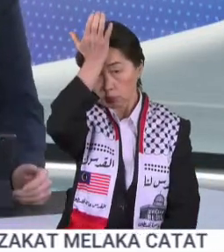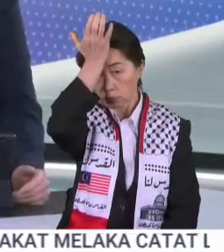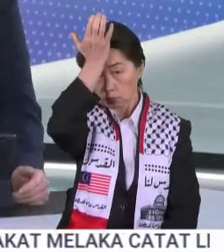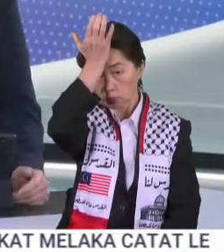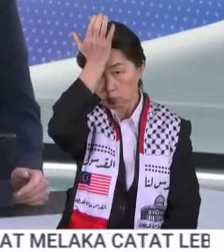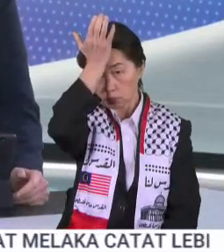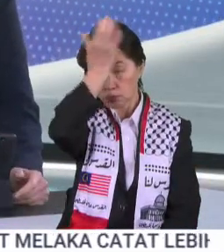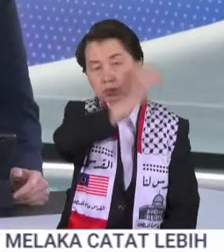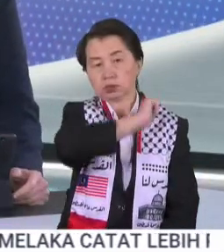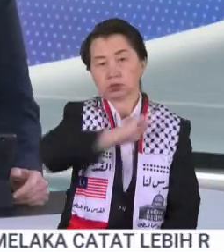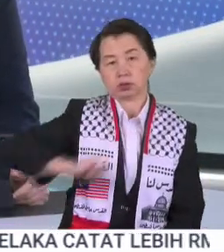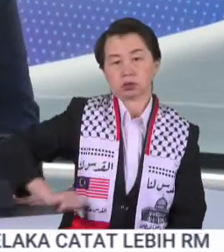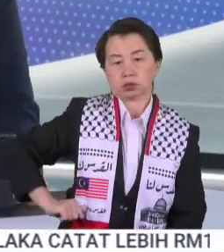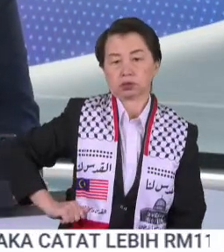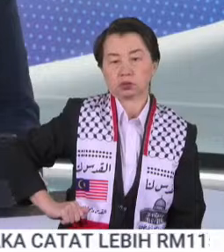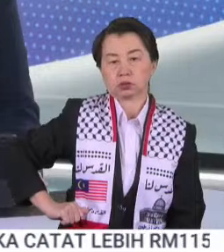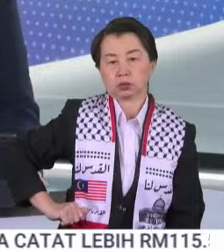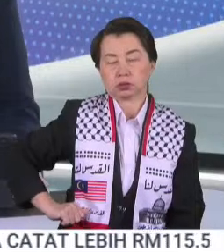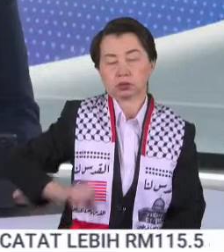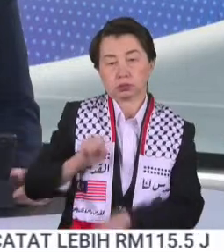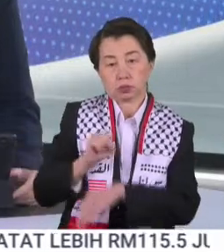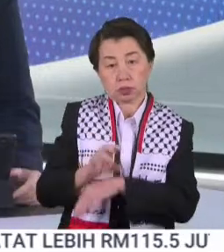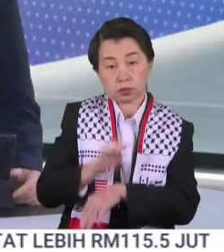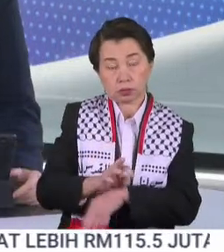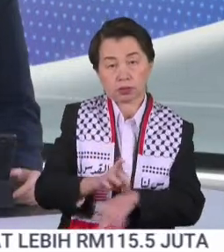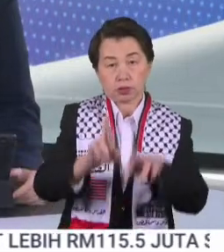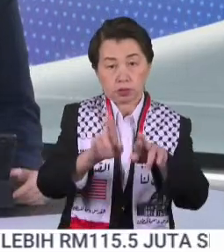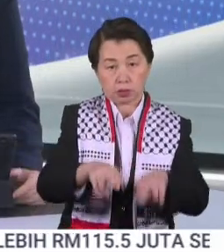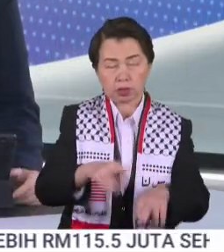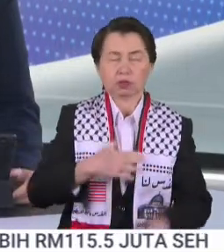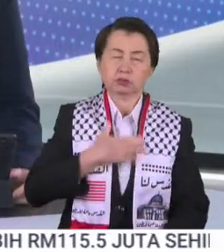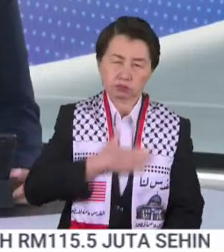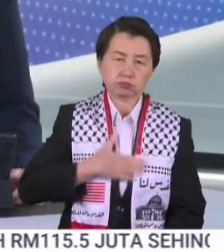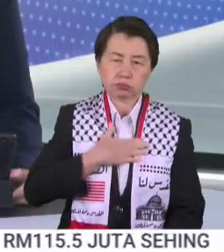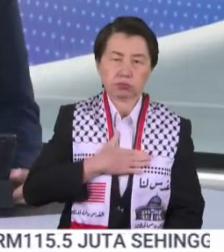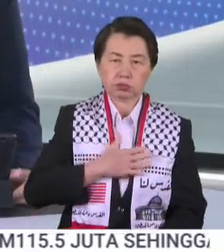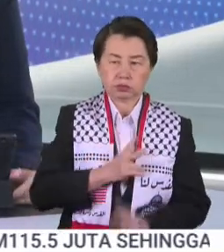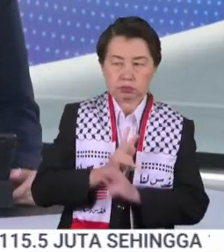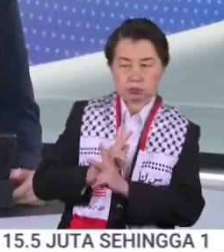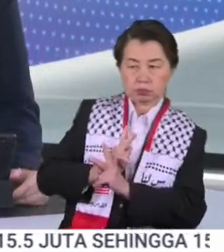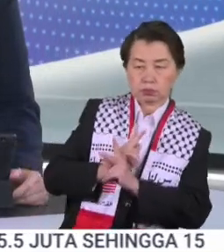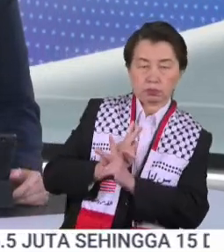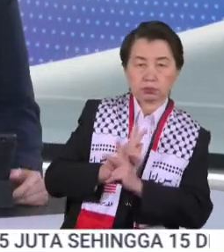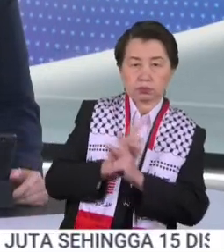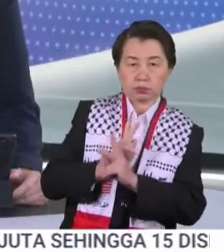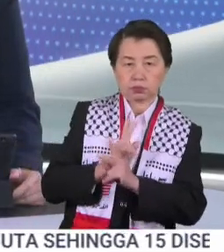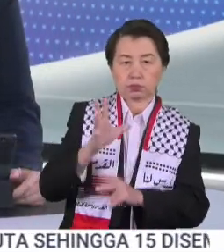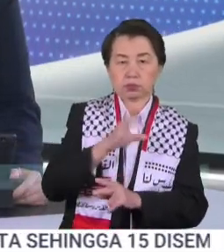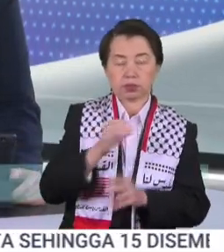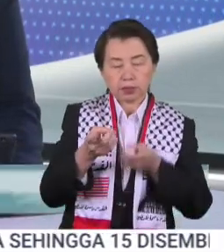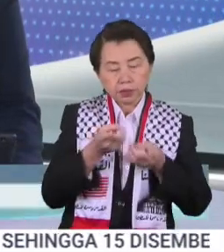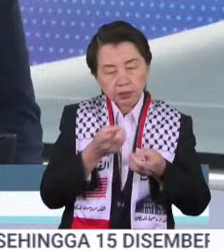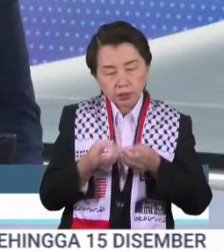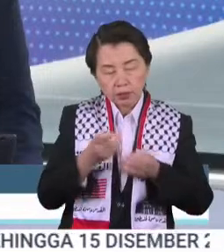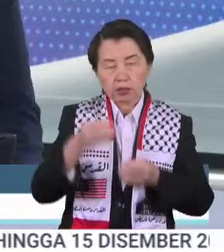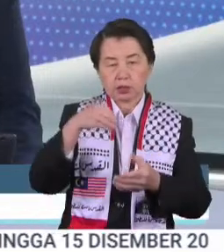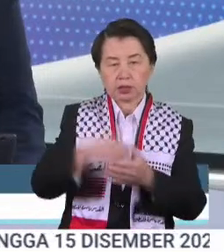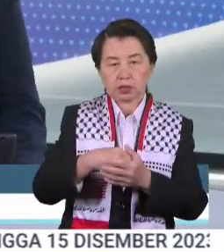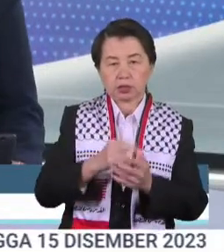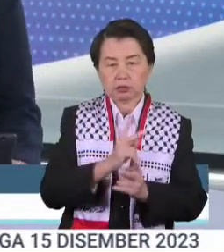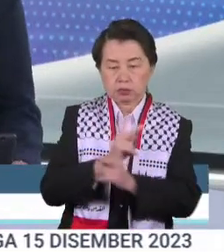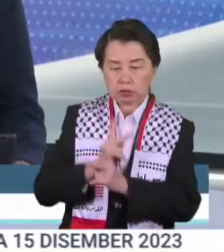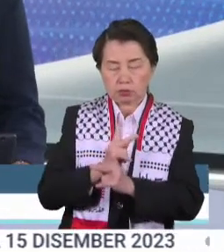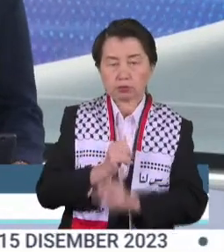Abdullah Riayatuddin Al-Mustafa Billah Shah menasihati rakyat supaya mengambil langkah berjaga-jaga dan berdisiplin dalam